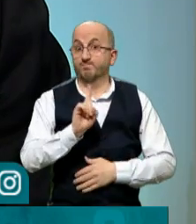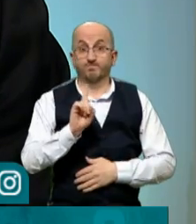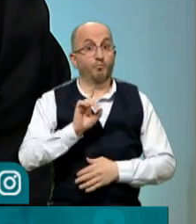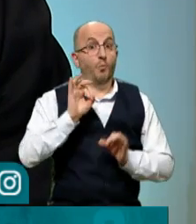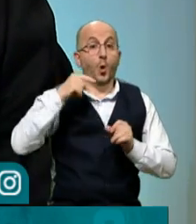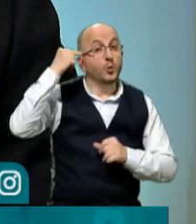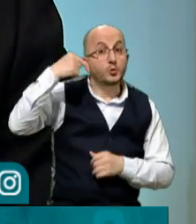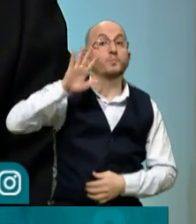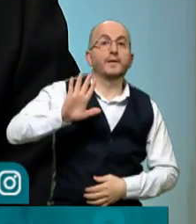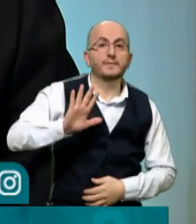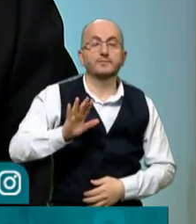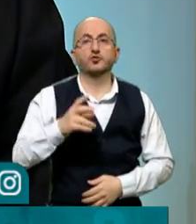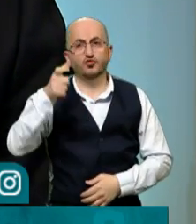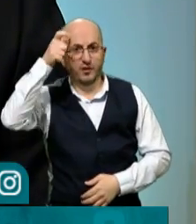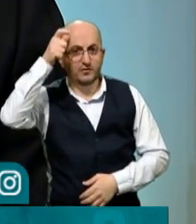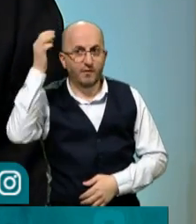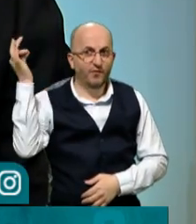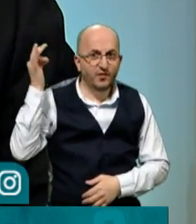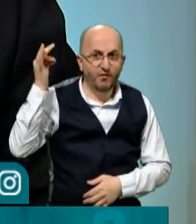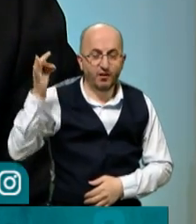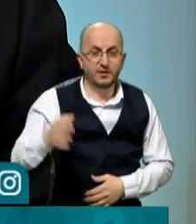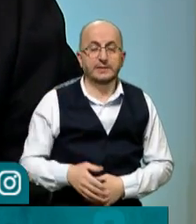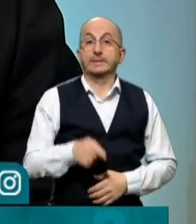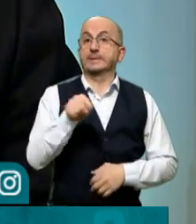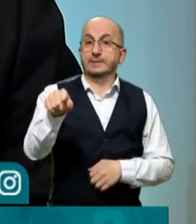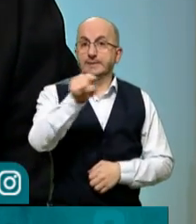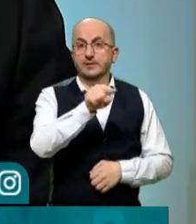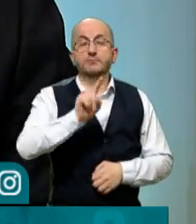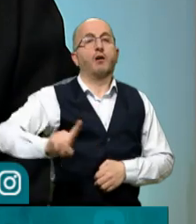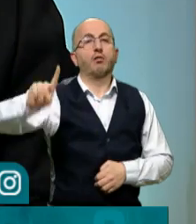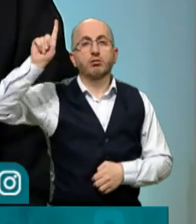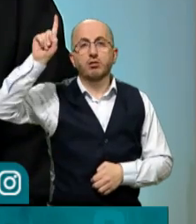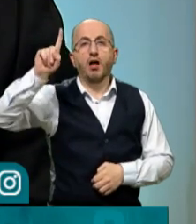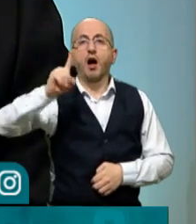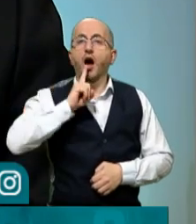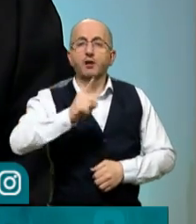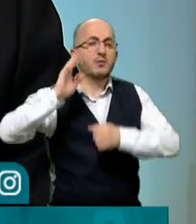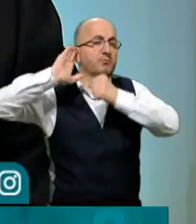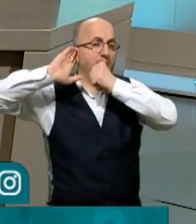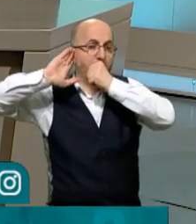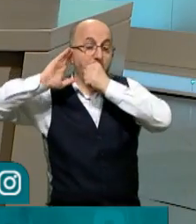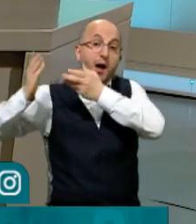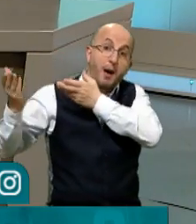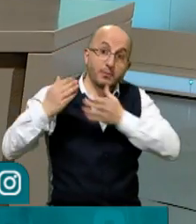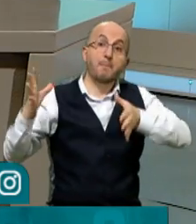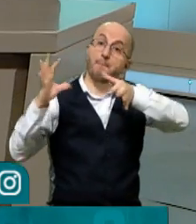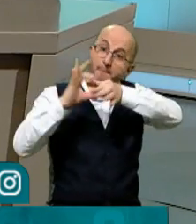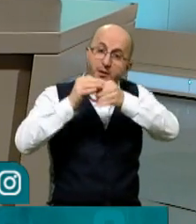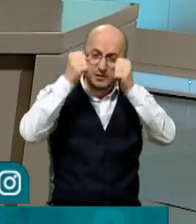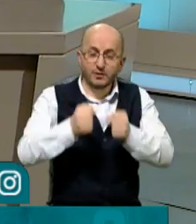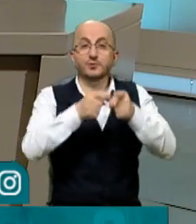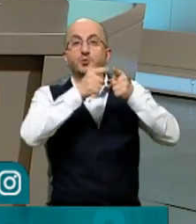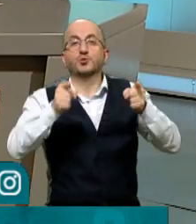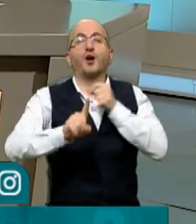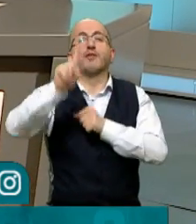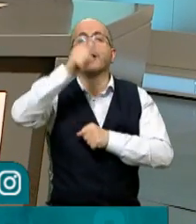Hayır. Bu kesinlikle şeytani bir düşüncedir. Siz Allah'ın emrine bağlı kaldığınız müddetçe